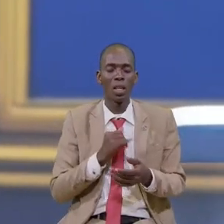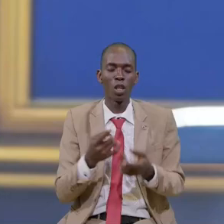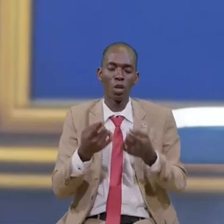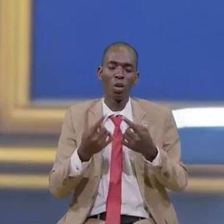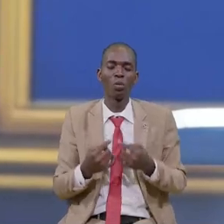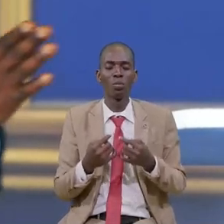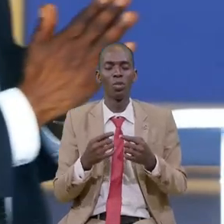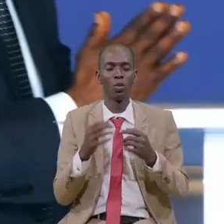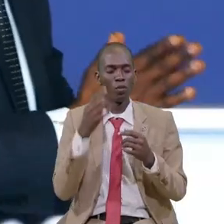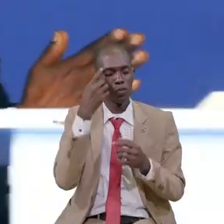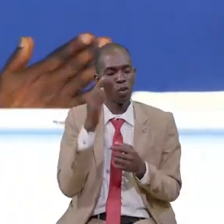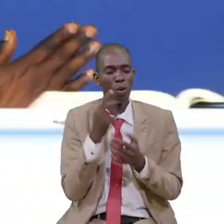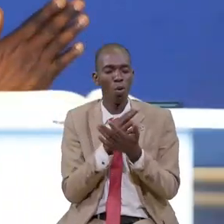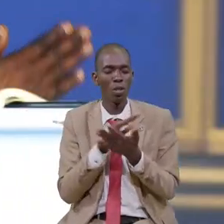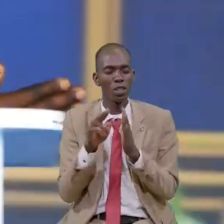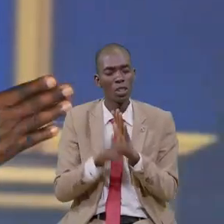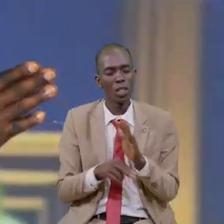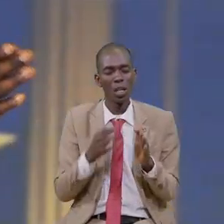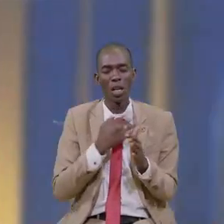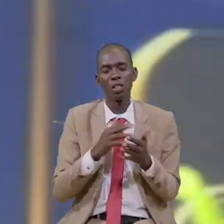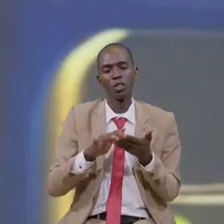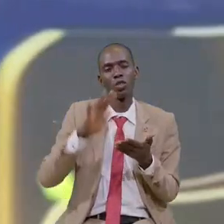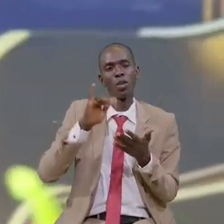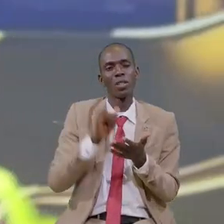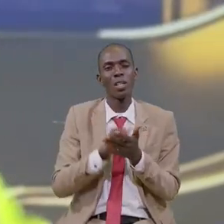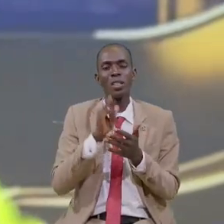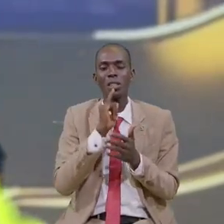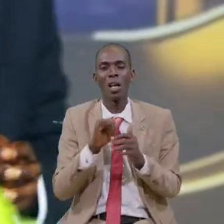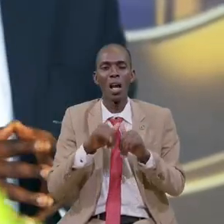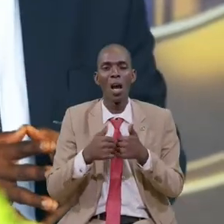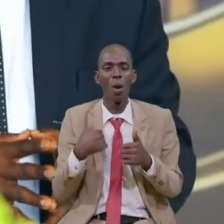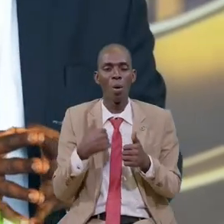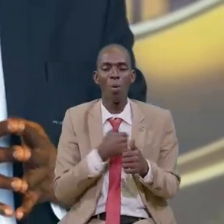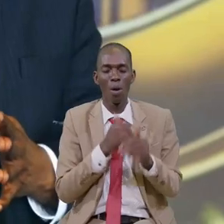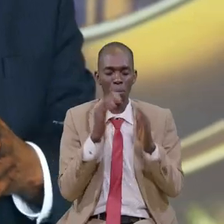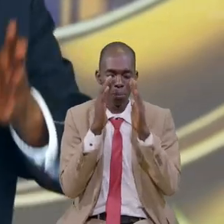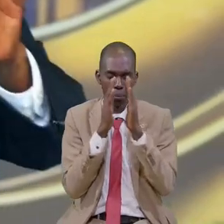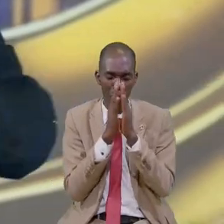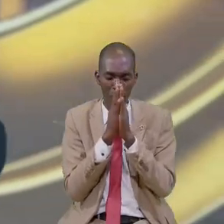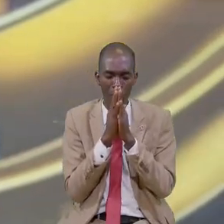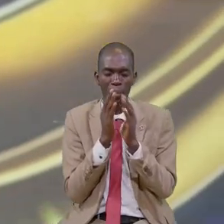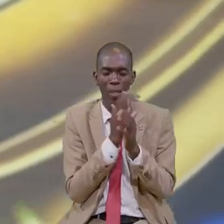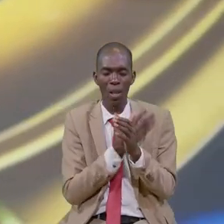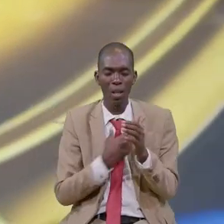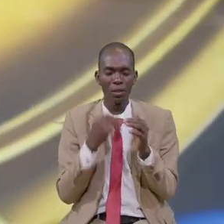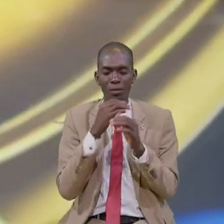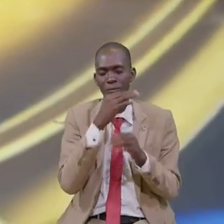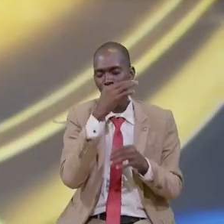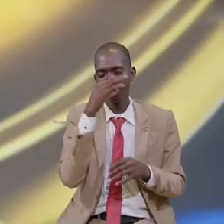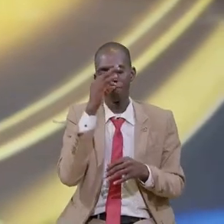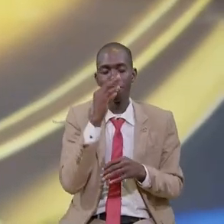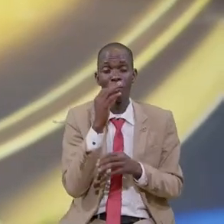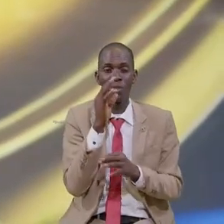pour la gloire. Ça, c'est comme ça nous prions et nous jeûnons. Et il y a une assurance que si tu jeûnes de la